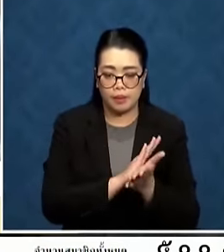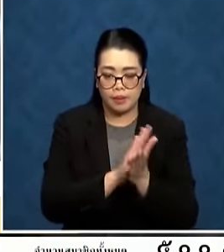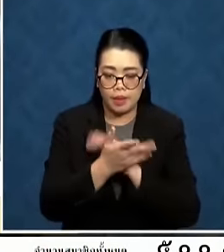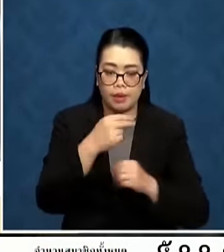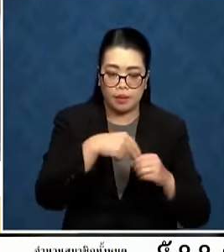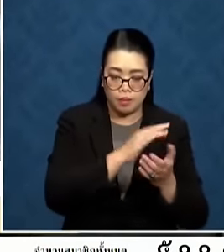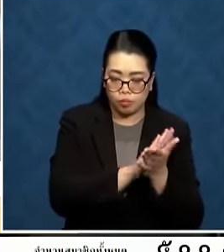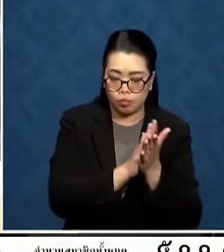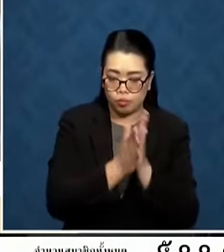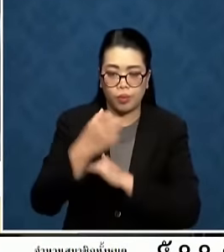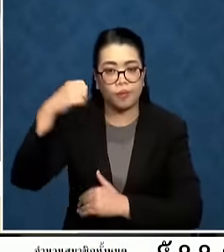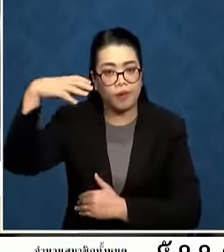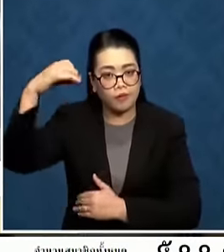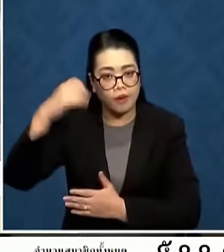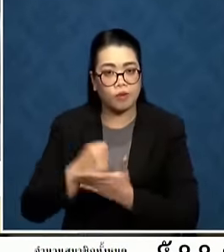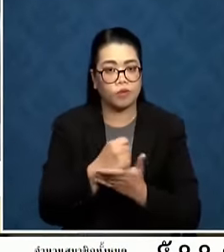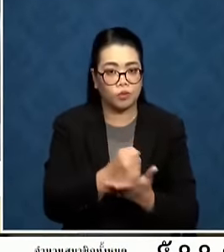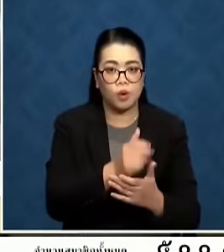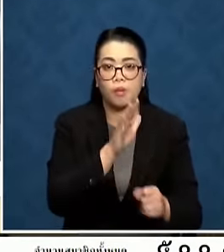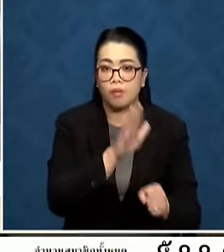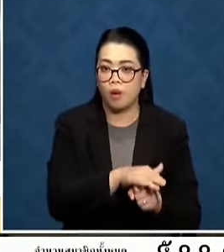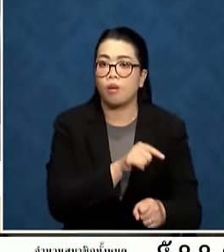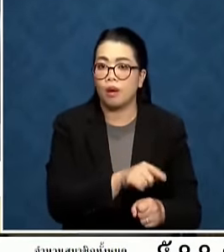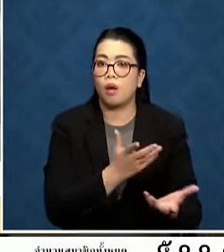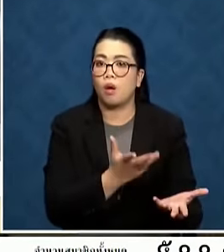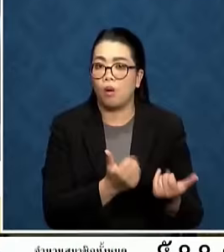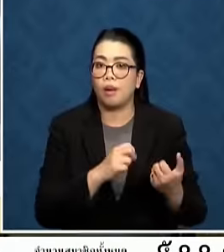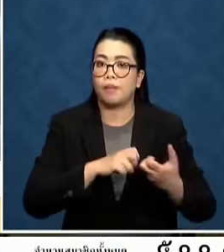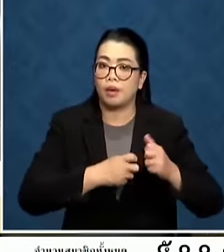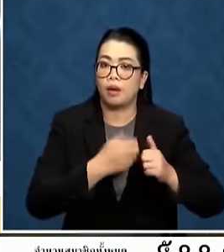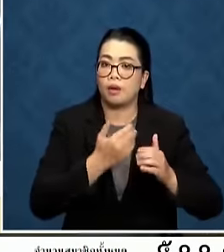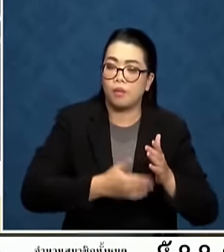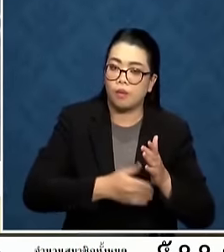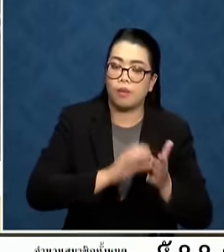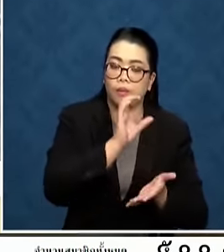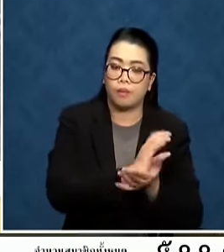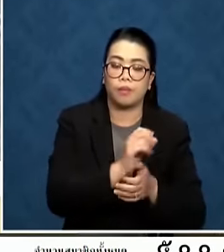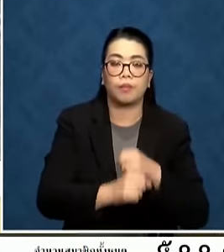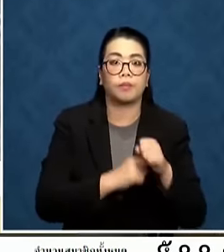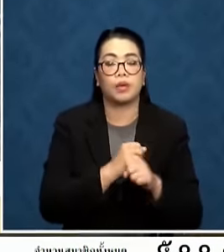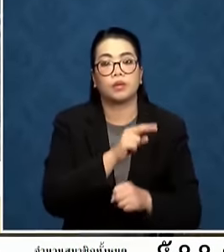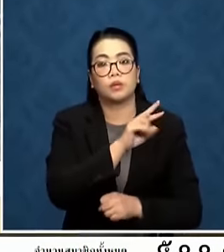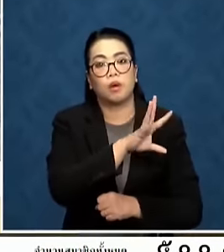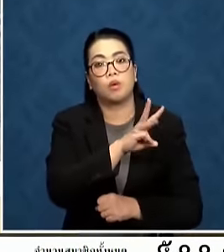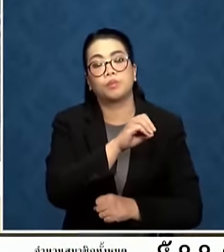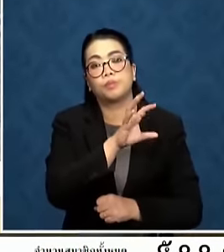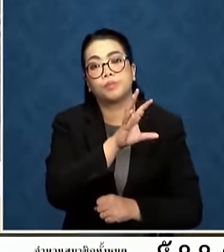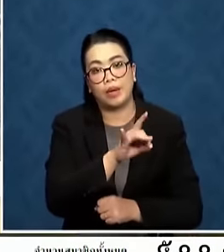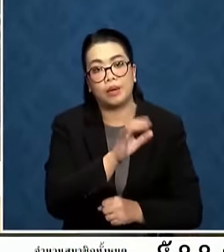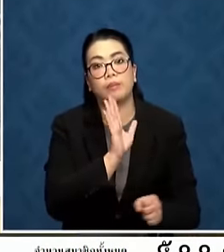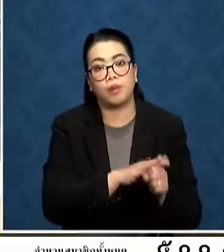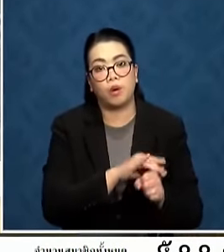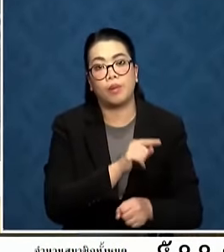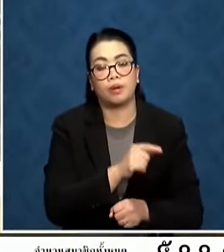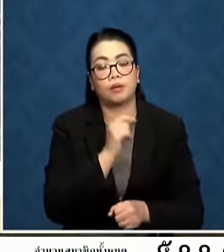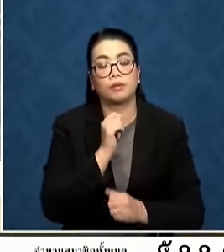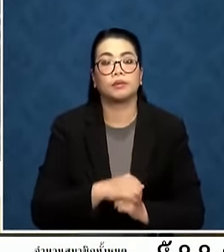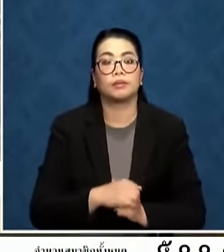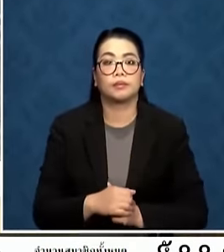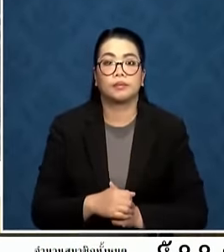ต่ออุตสาหกรรมรถยนต์สันดาบดีพอหรือไม่โดยเฉพาะในงบประมาณปี 2568นี้ท่าน